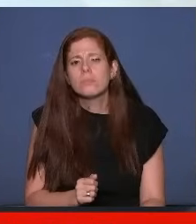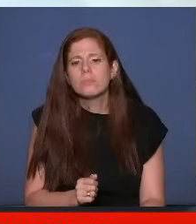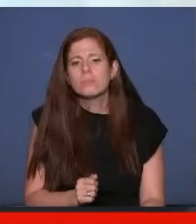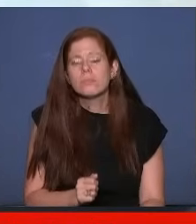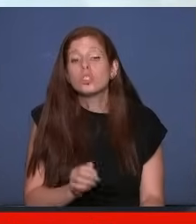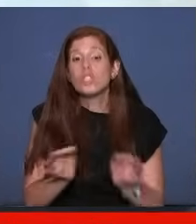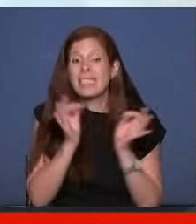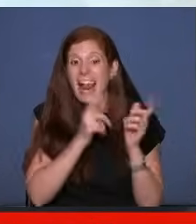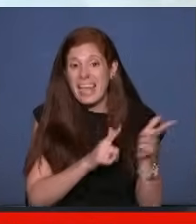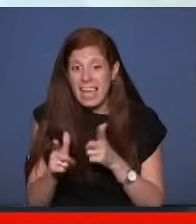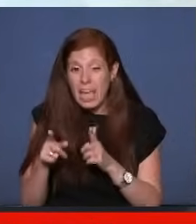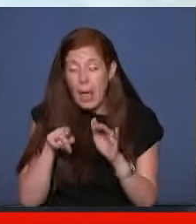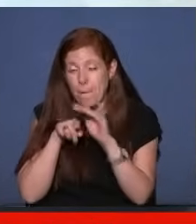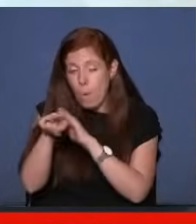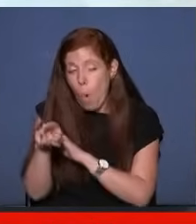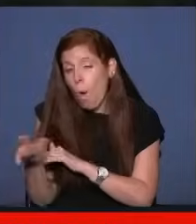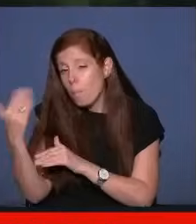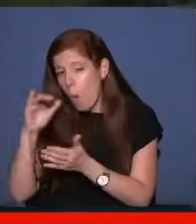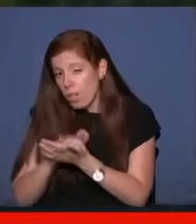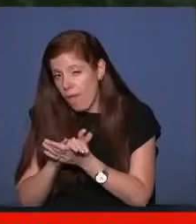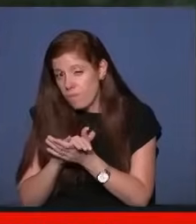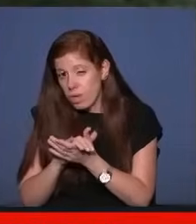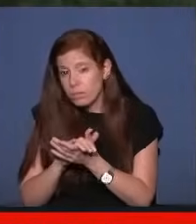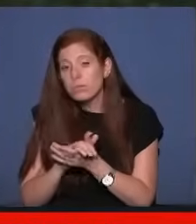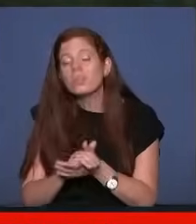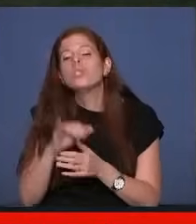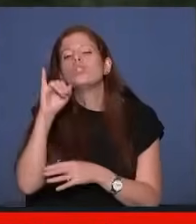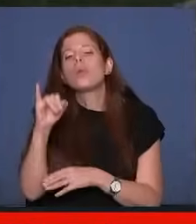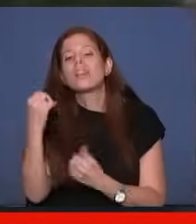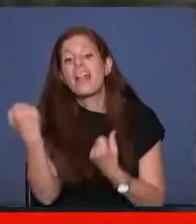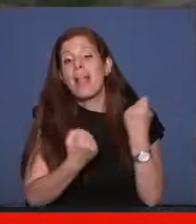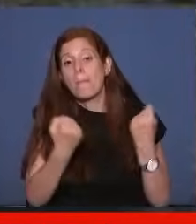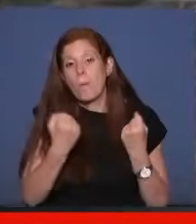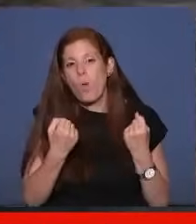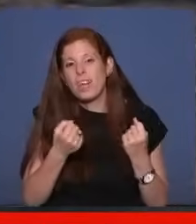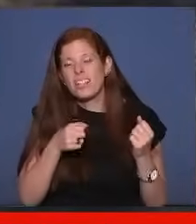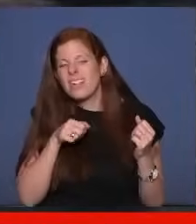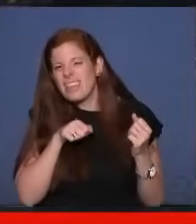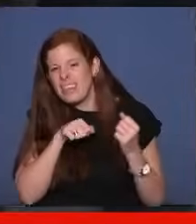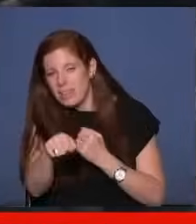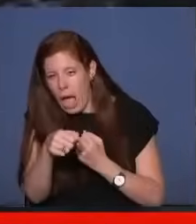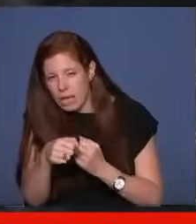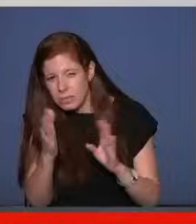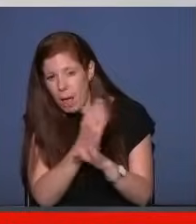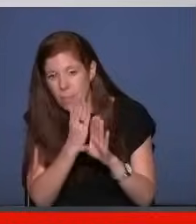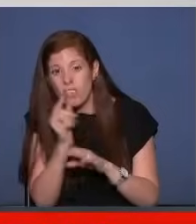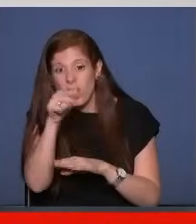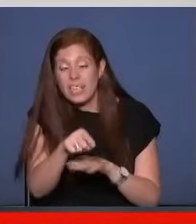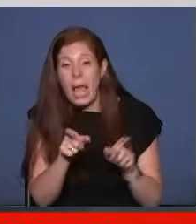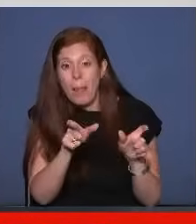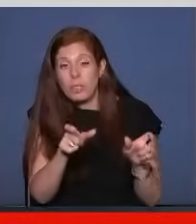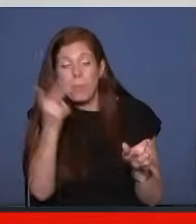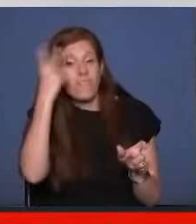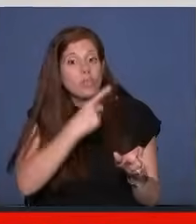כשהתחיל הירי, הם ברחו מהזירה עם חבר נוסף. יונתן נהג במכוני, דרס מחבלים, כשהגיע למחסום נוסף, הבין שאין